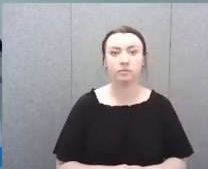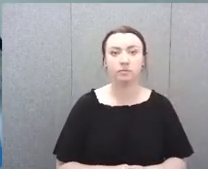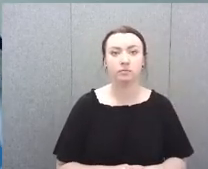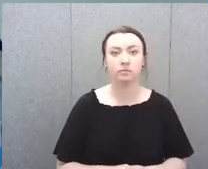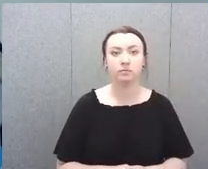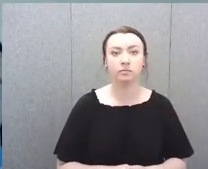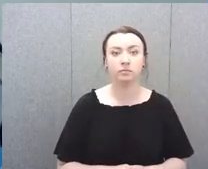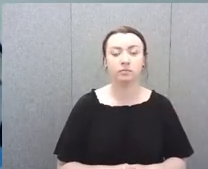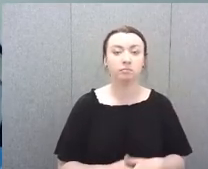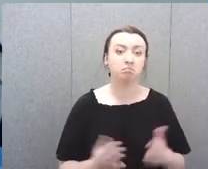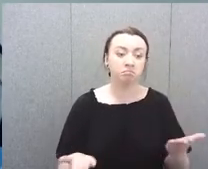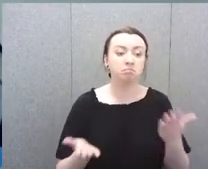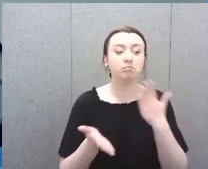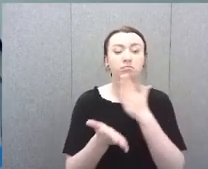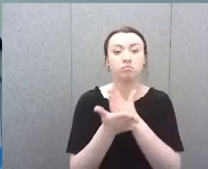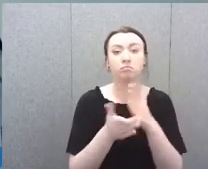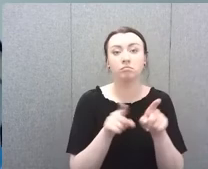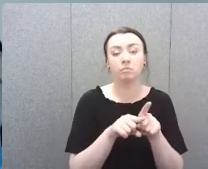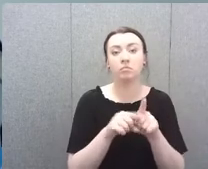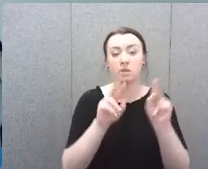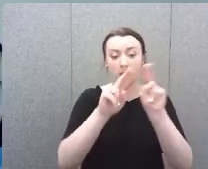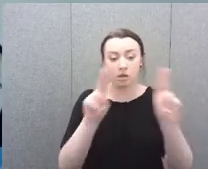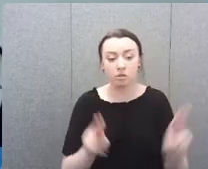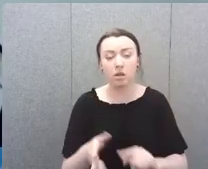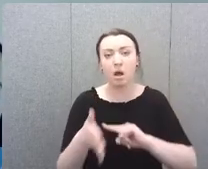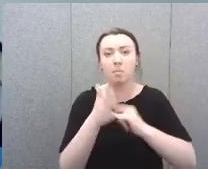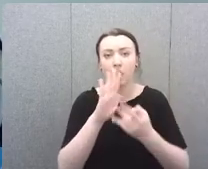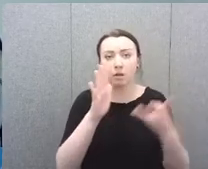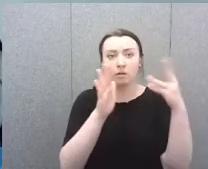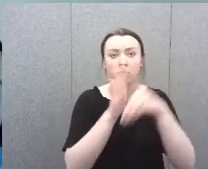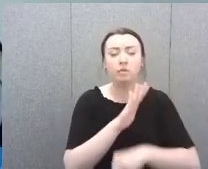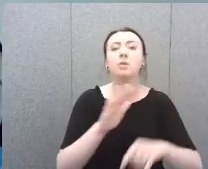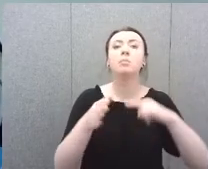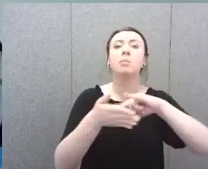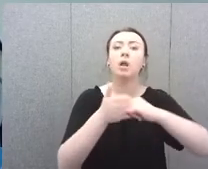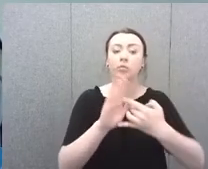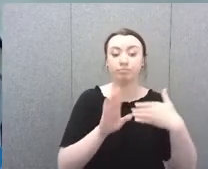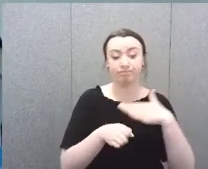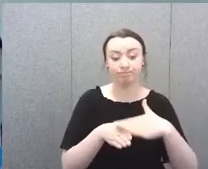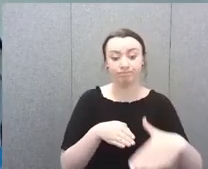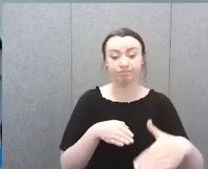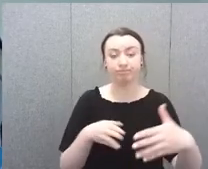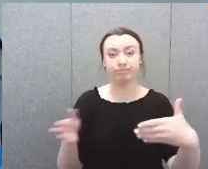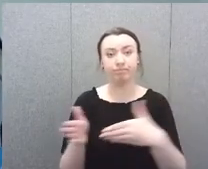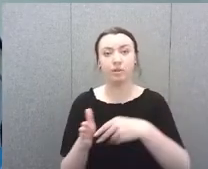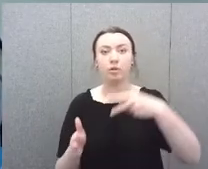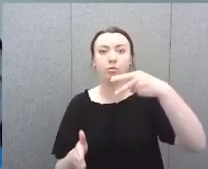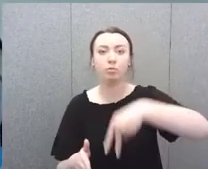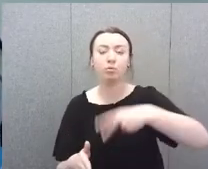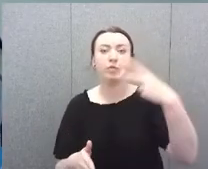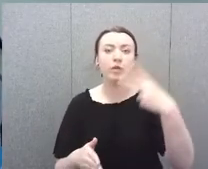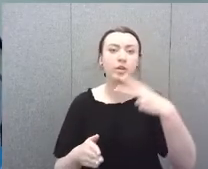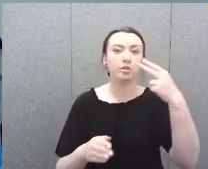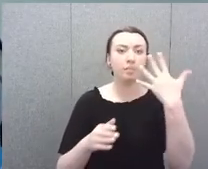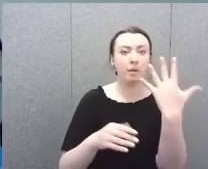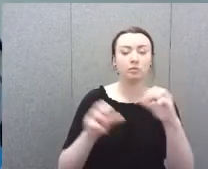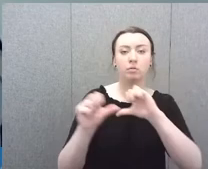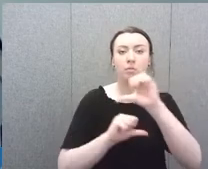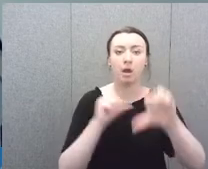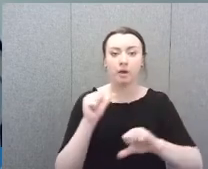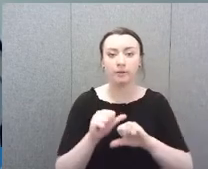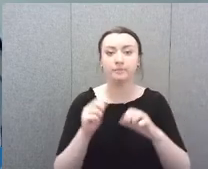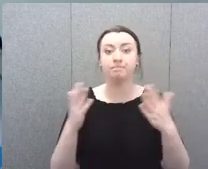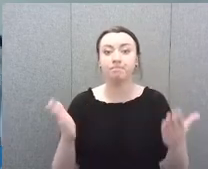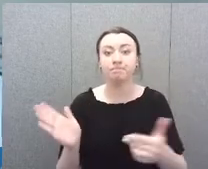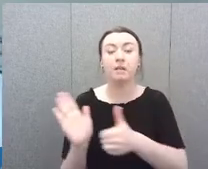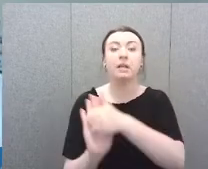национальный план по внедрению резолюции 1325. Неправительственные организации, вне сомнений, играют